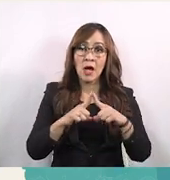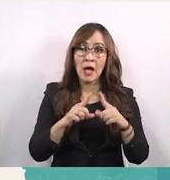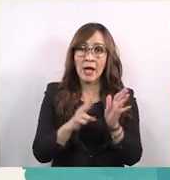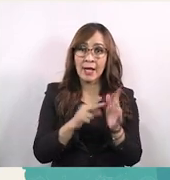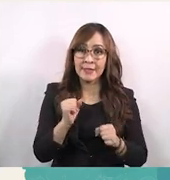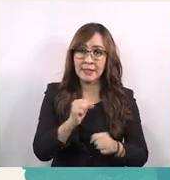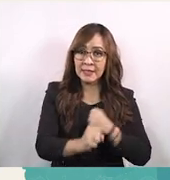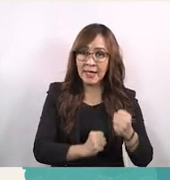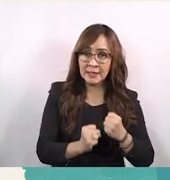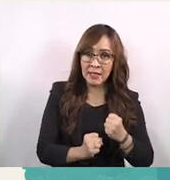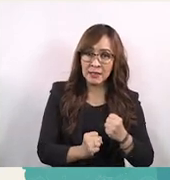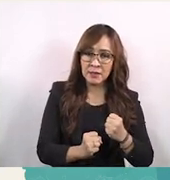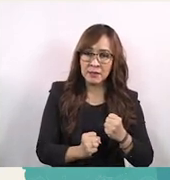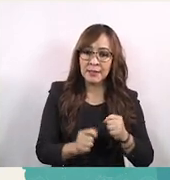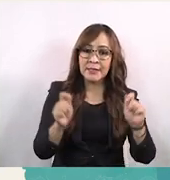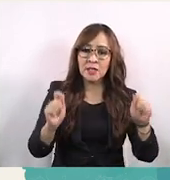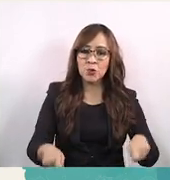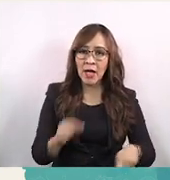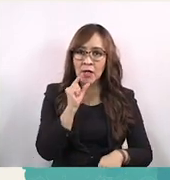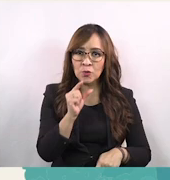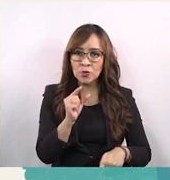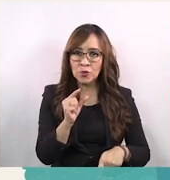membungkus kejahatan saudaraku